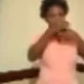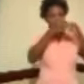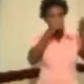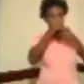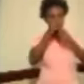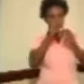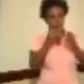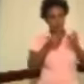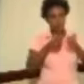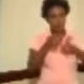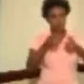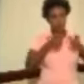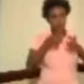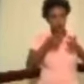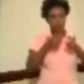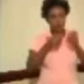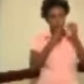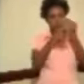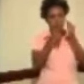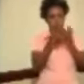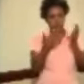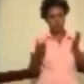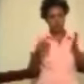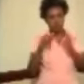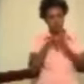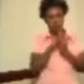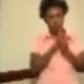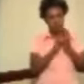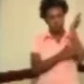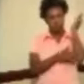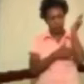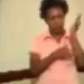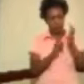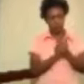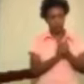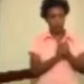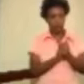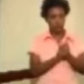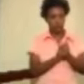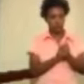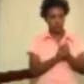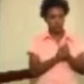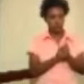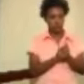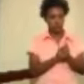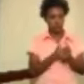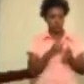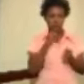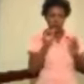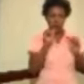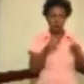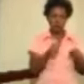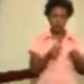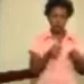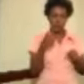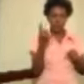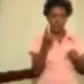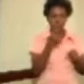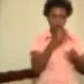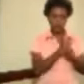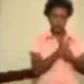yo avec les pays qui contributeurs? Bon, mais question ça, est surtout sous CIRH. Alors, nous allons accorder juste une minute parce que faut que nous rentrions